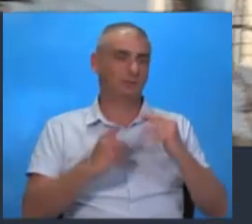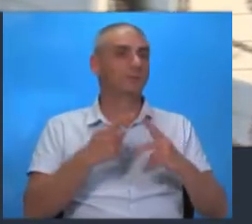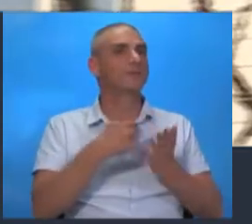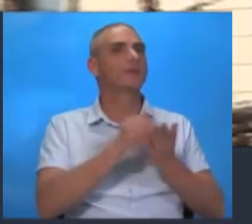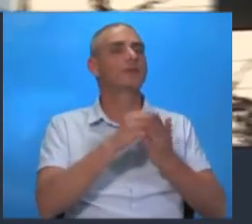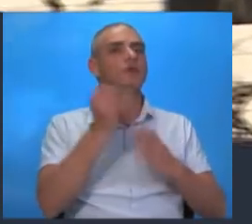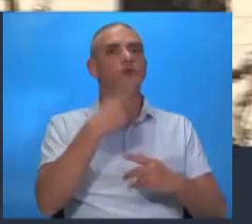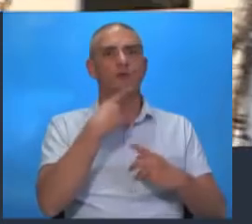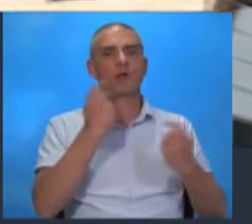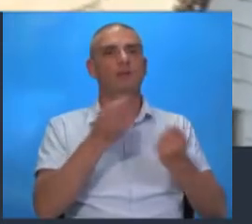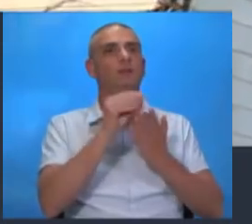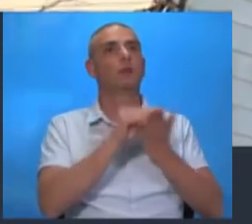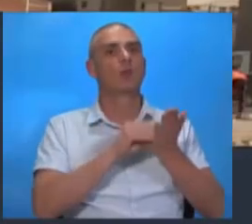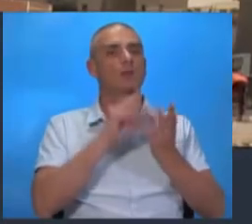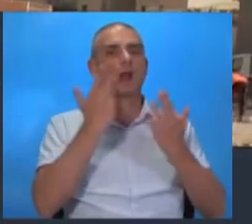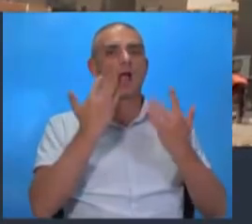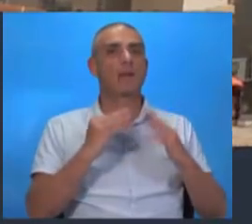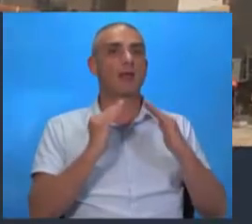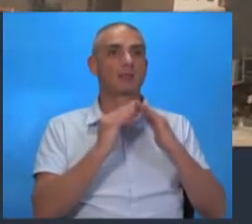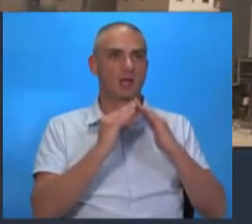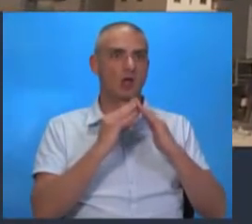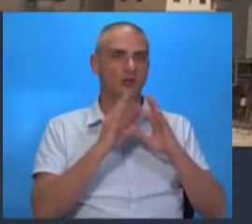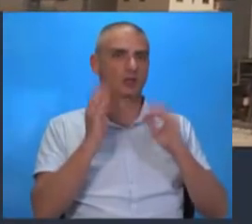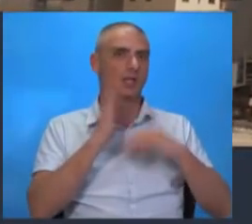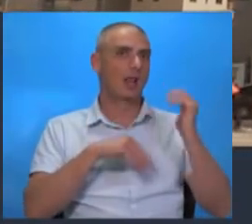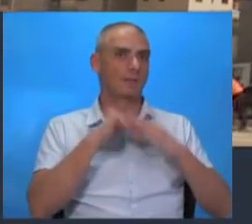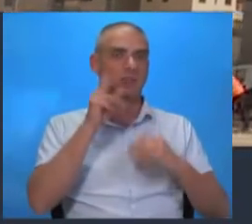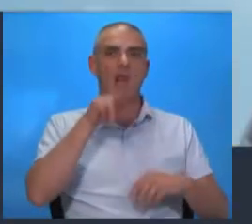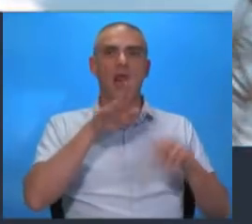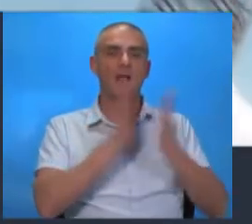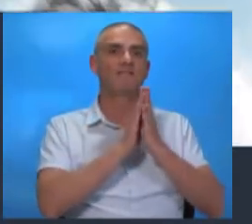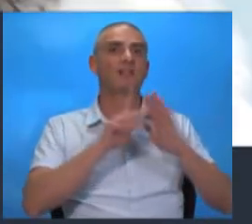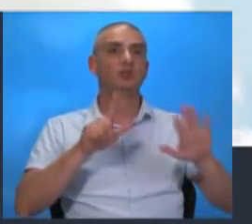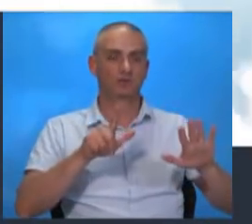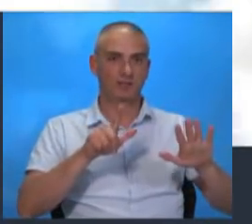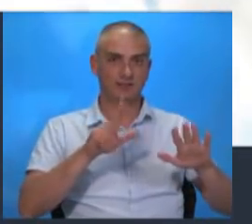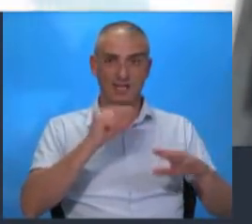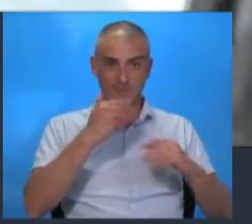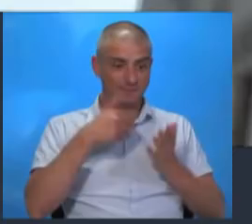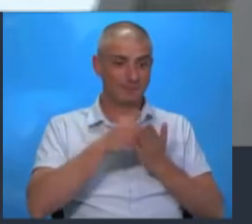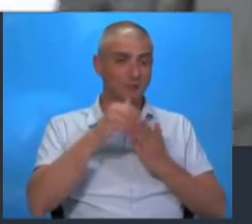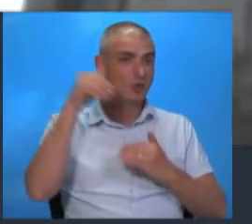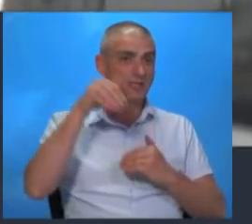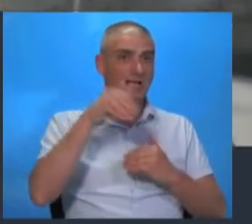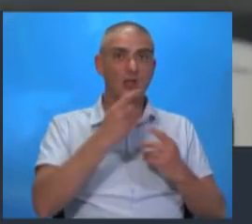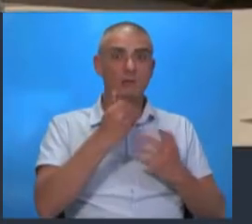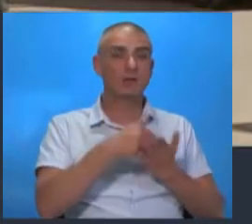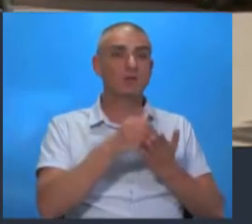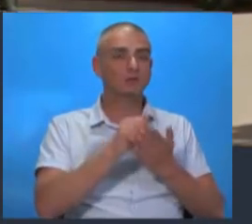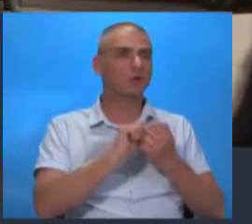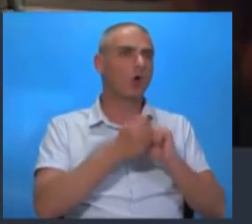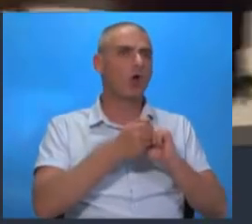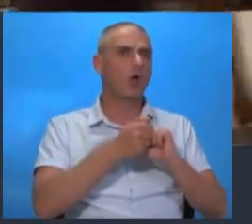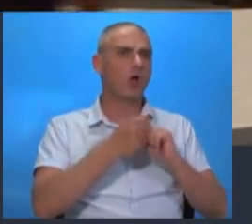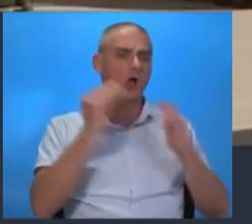השבוע התפרסמו נתונים על מספר הדירות שהחלה בנייתן ב-2017. האם מגמת הירידה במחירים תימשך, או שאולי